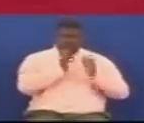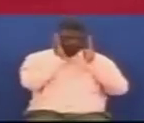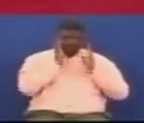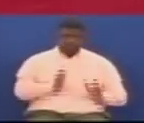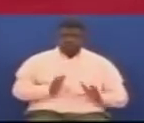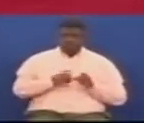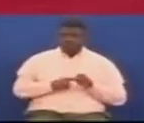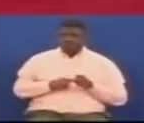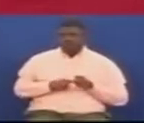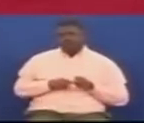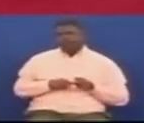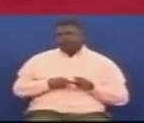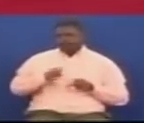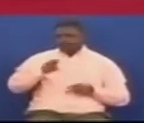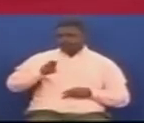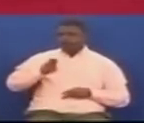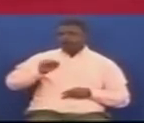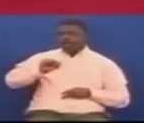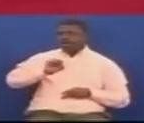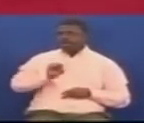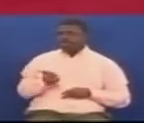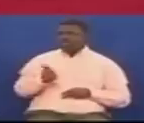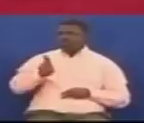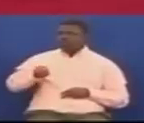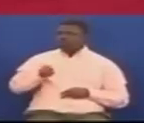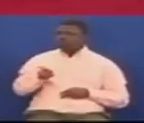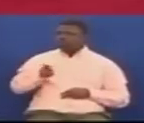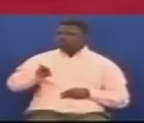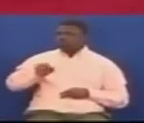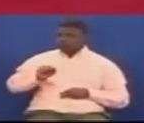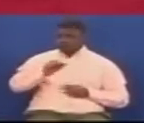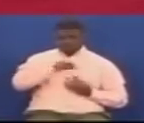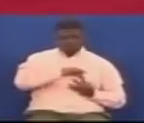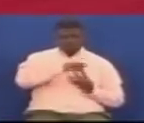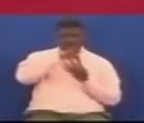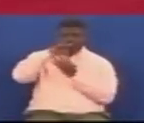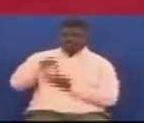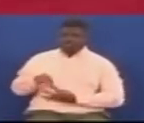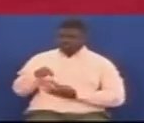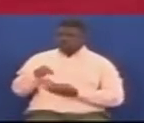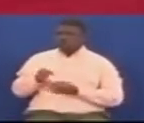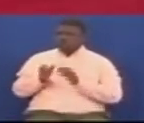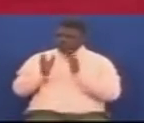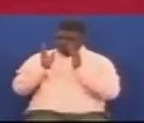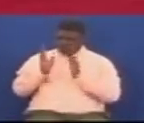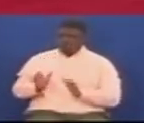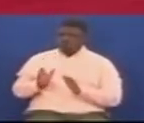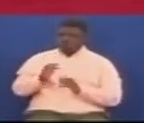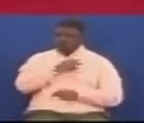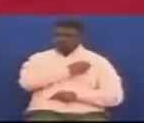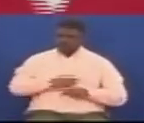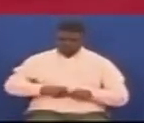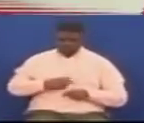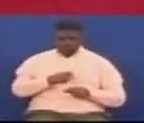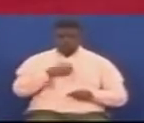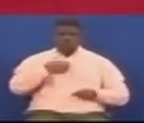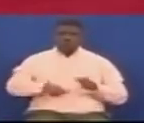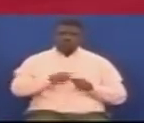Mheshimiwa Innocent Luga Bachungwa, mbunge, kwa kuteuliwa na Mheshimiwa Rais kuwa waziri wa viwanda na